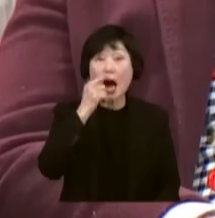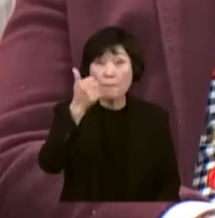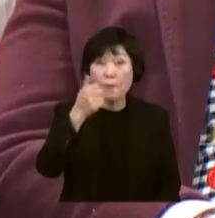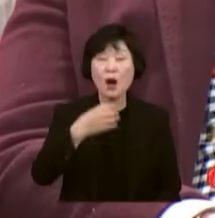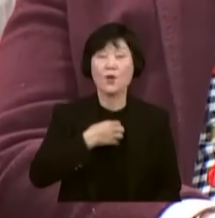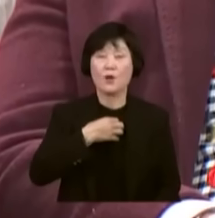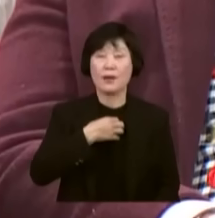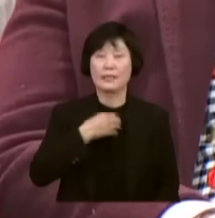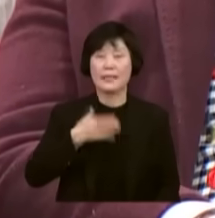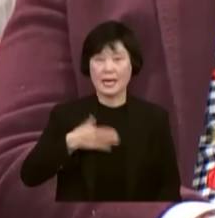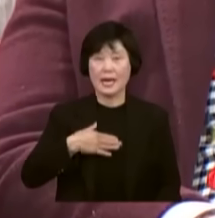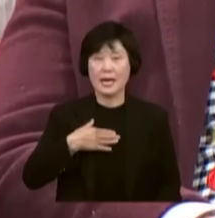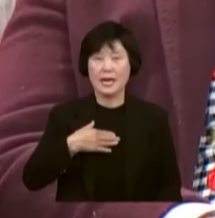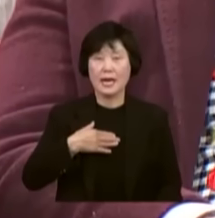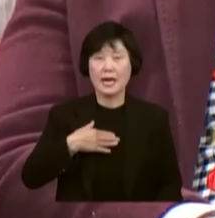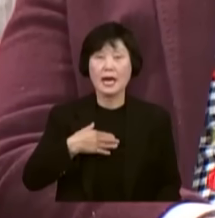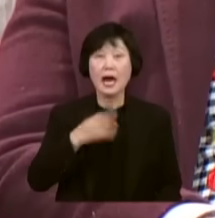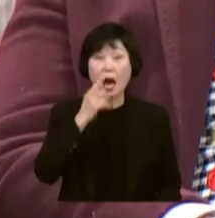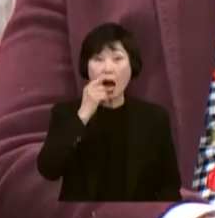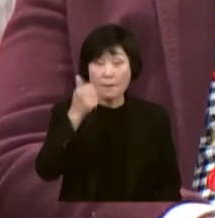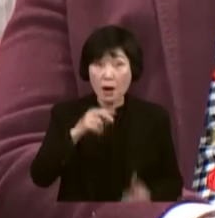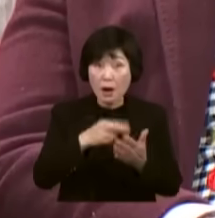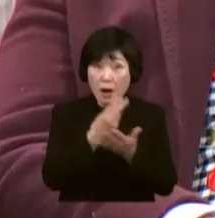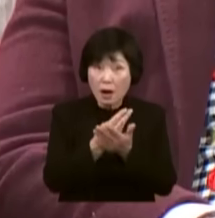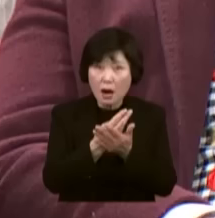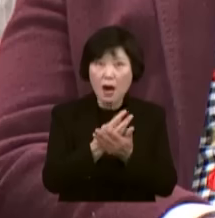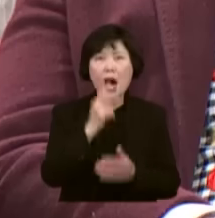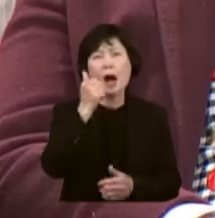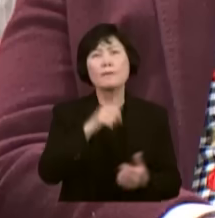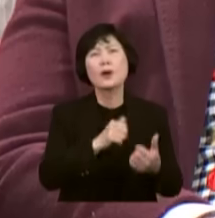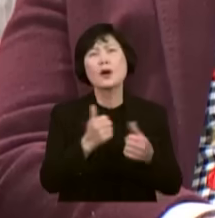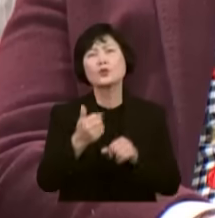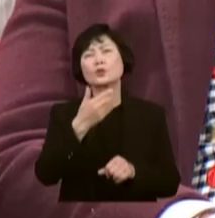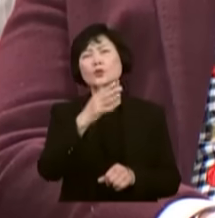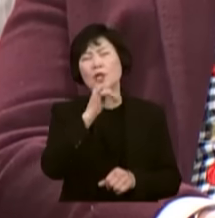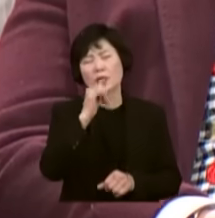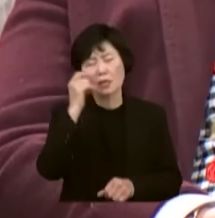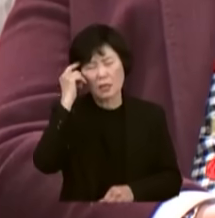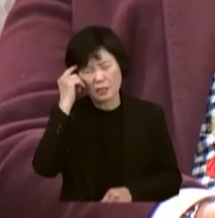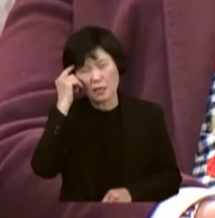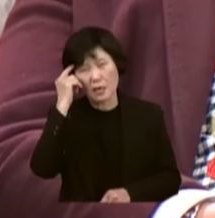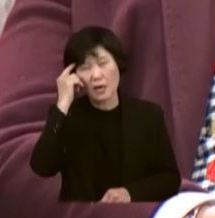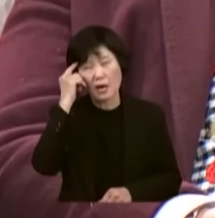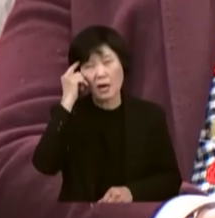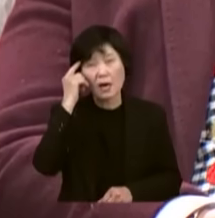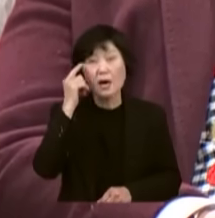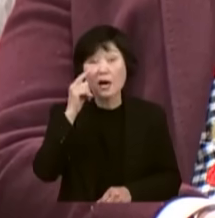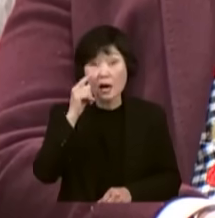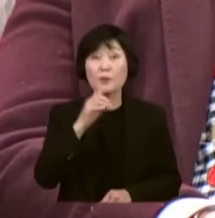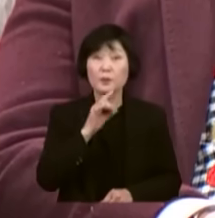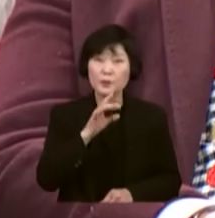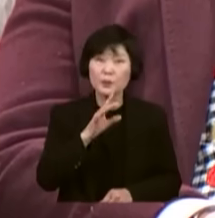이제 안 거죠. 아빠가 아빠가 잘못될 수도 있겠다. 이런 거를 그때 이제 그